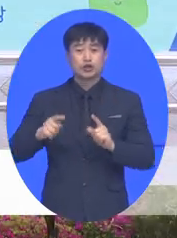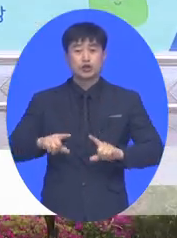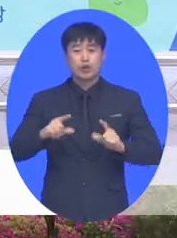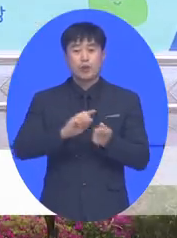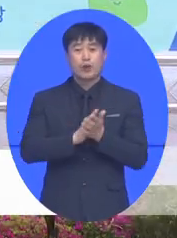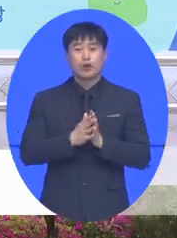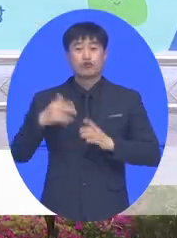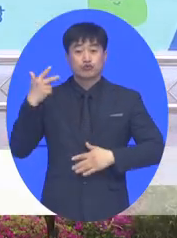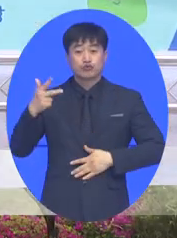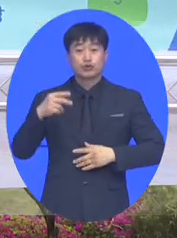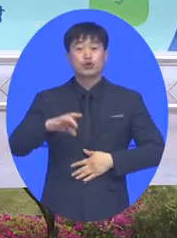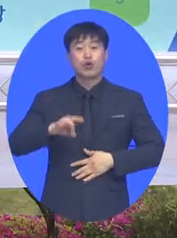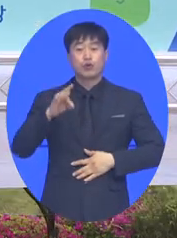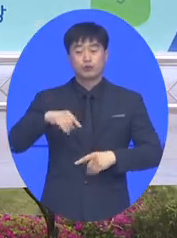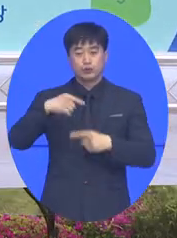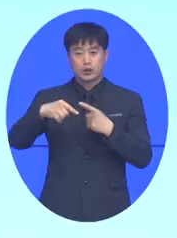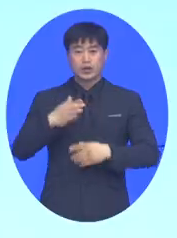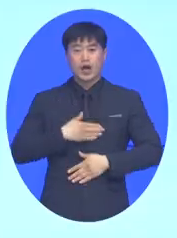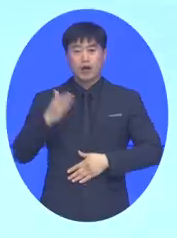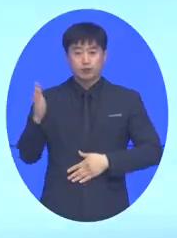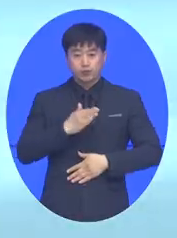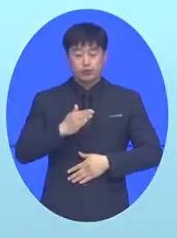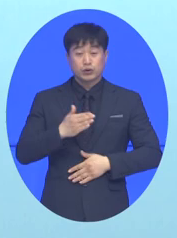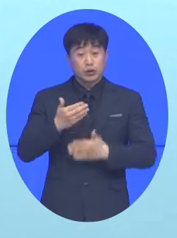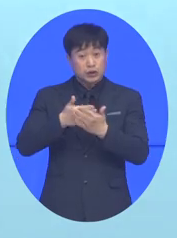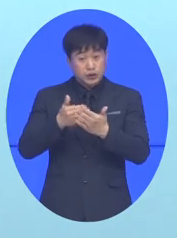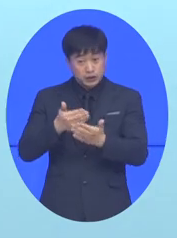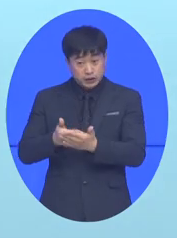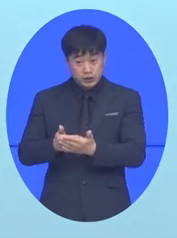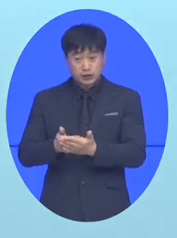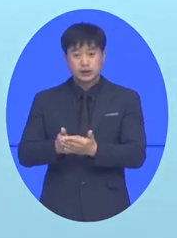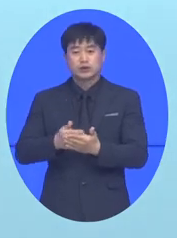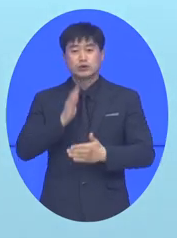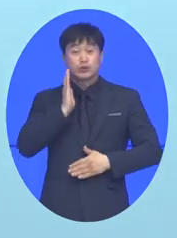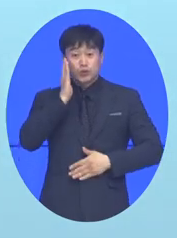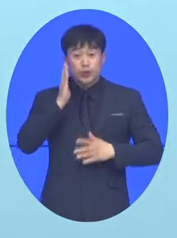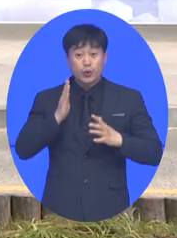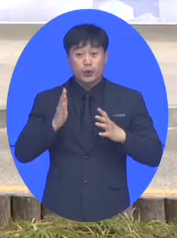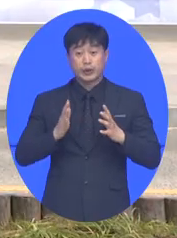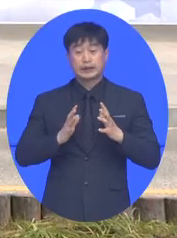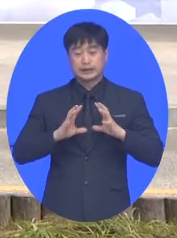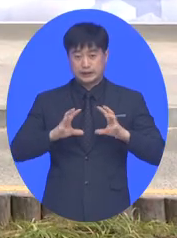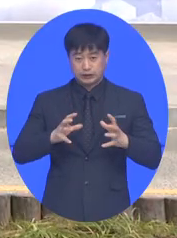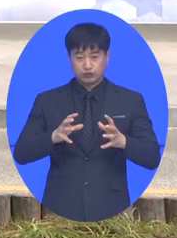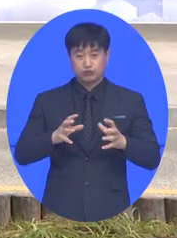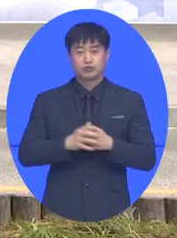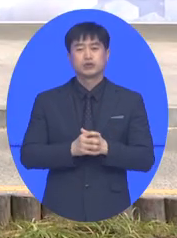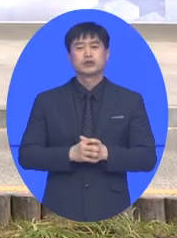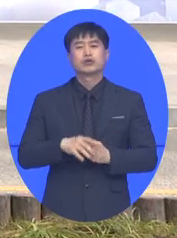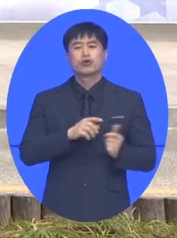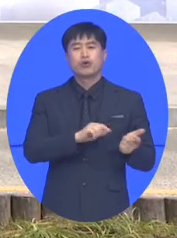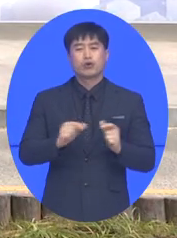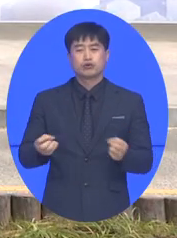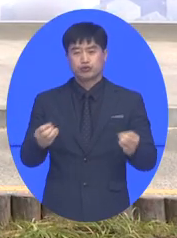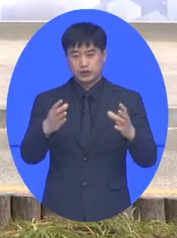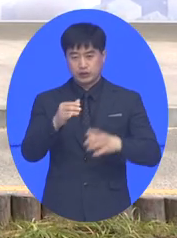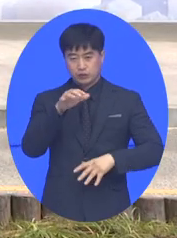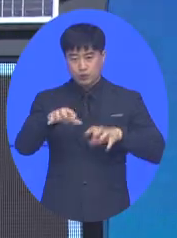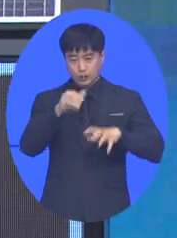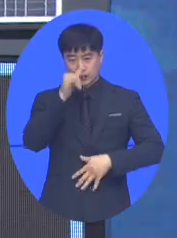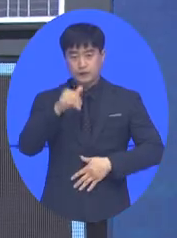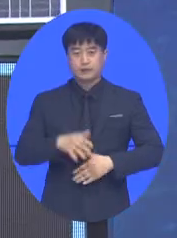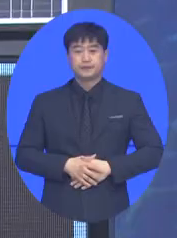운영했습니다 나부터 그린 그린 지구를 전체 주제로 이처럼 다양한 행사들이 곳곳에서 있었습니다